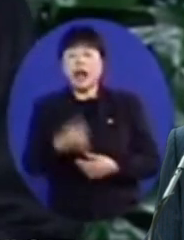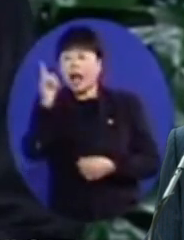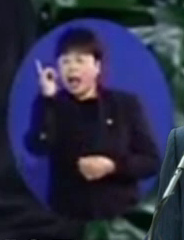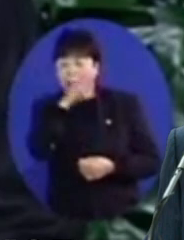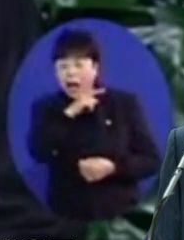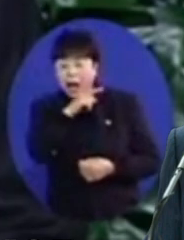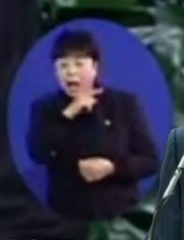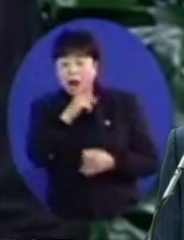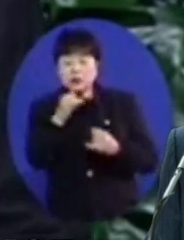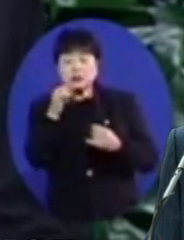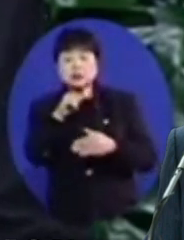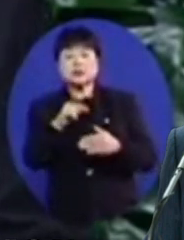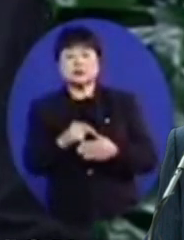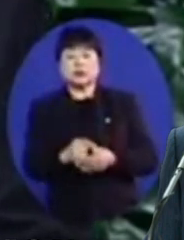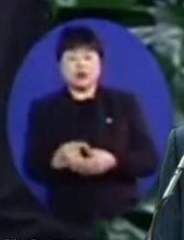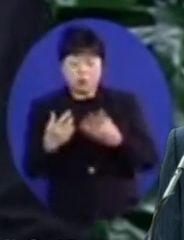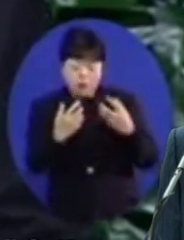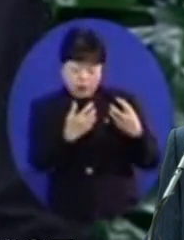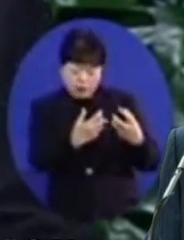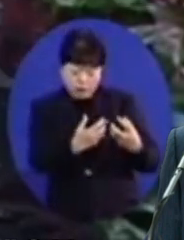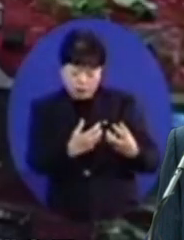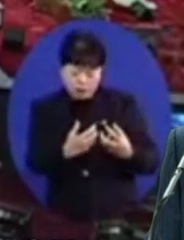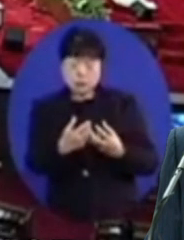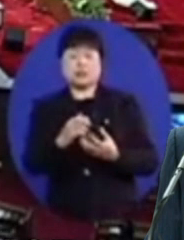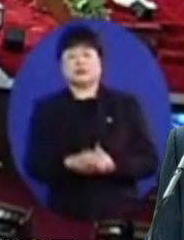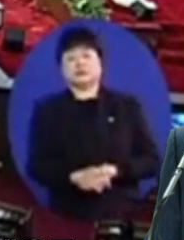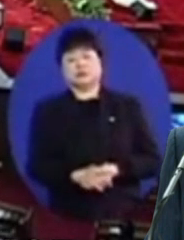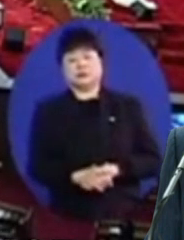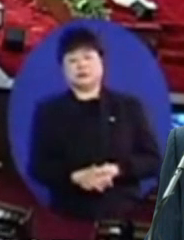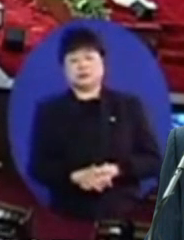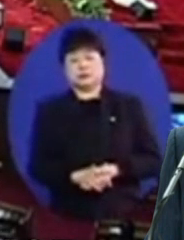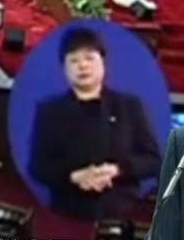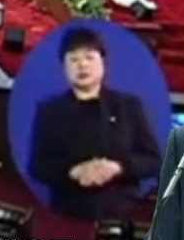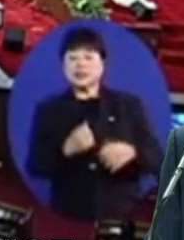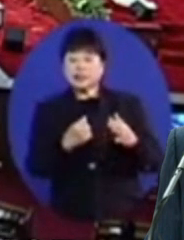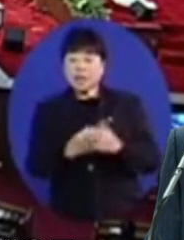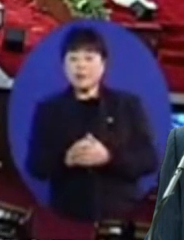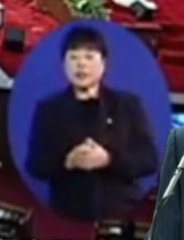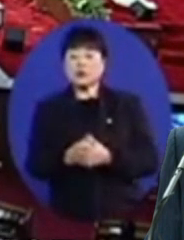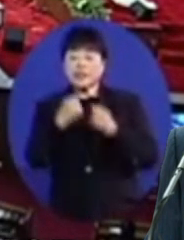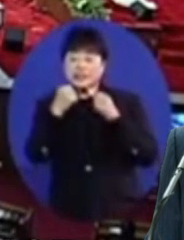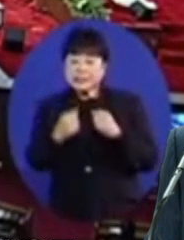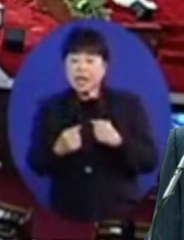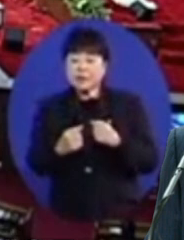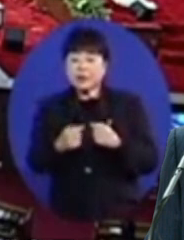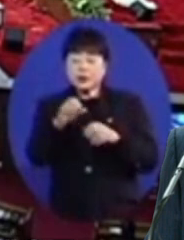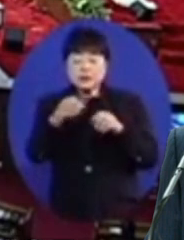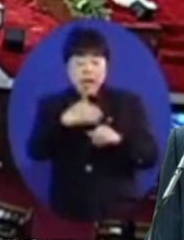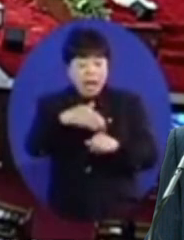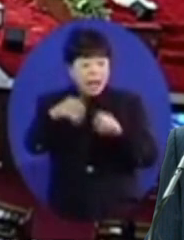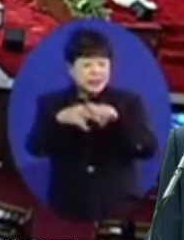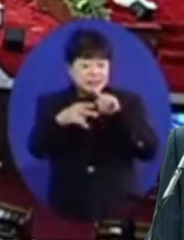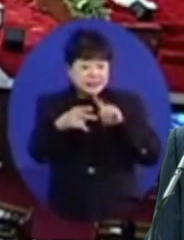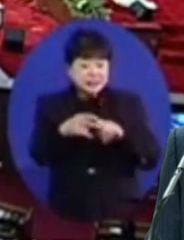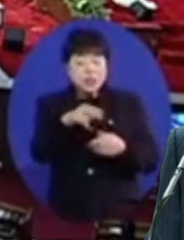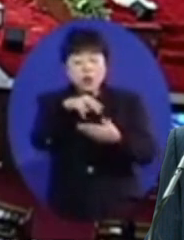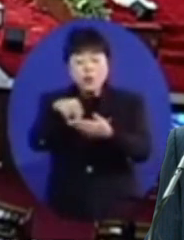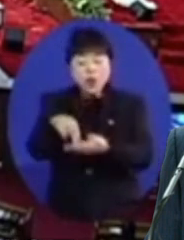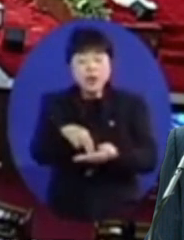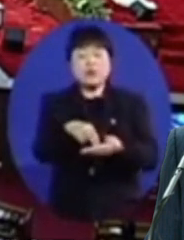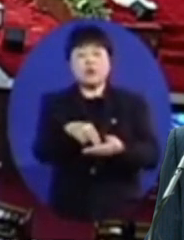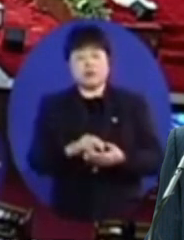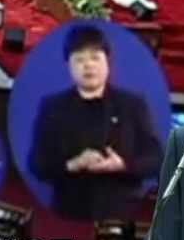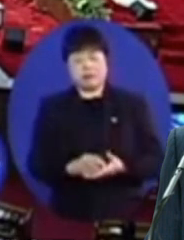악은 우리 인류 속에 팽배해 있는 것입니다 이러기 때문에 우리의 삶이 어느 곳에 가도 외로움과